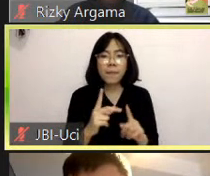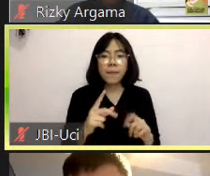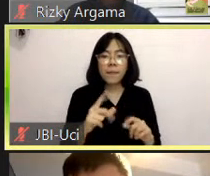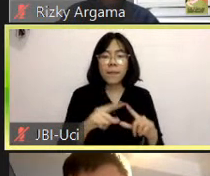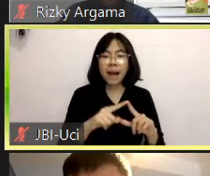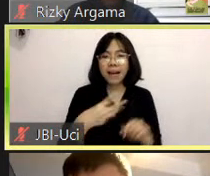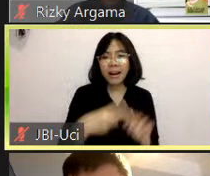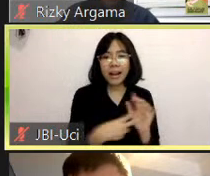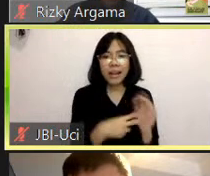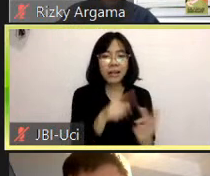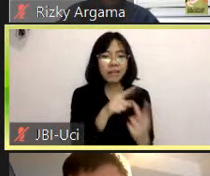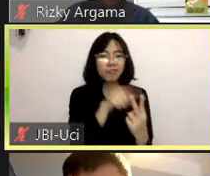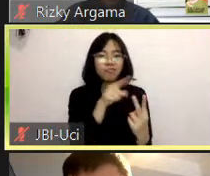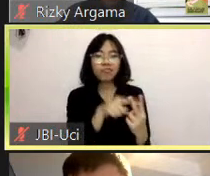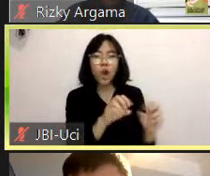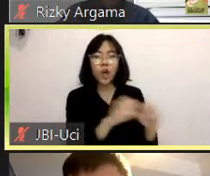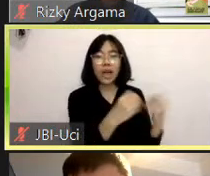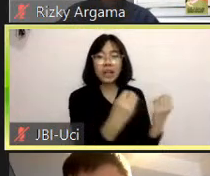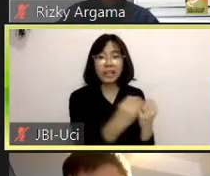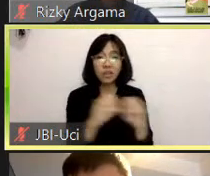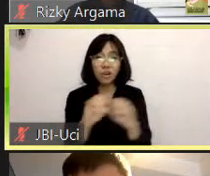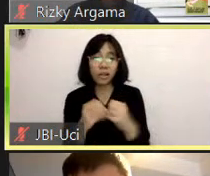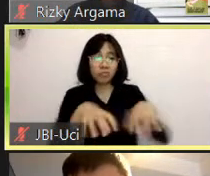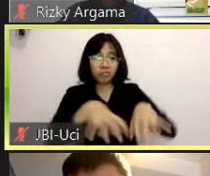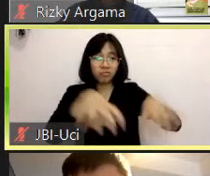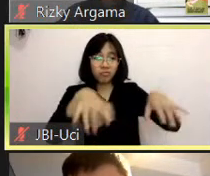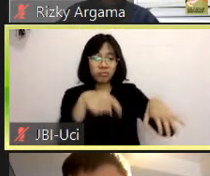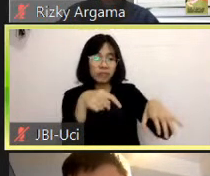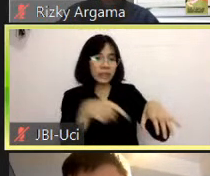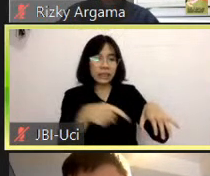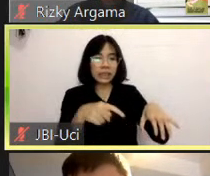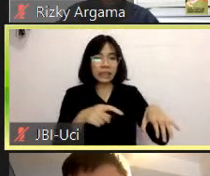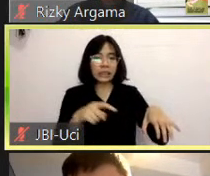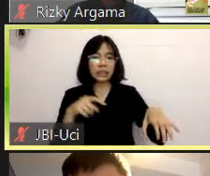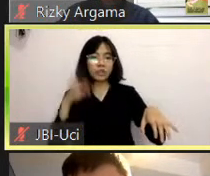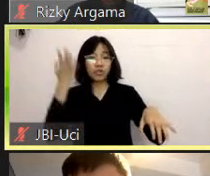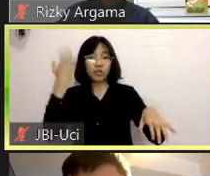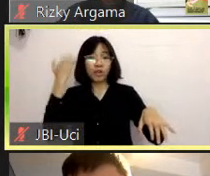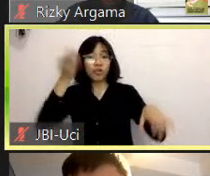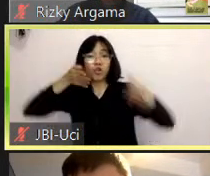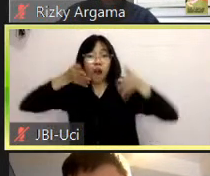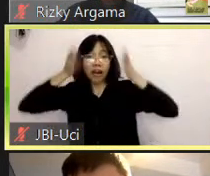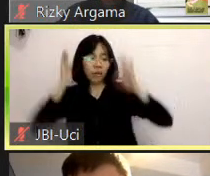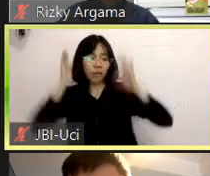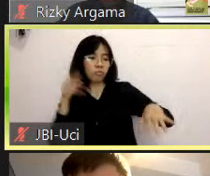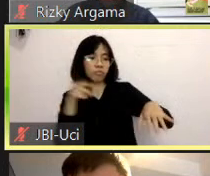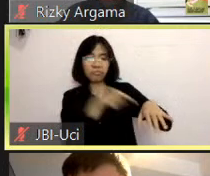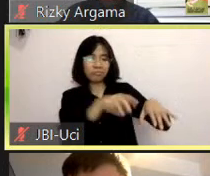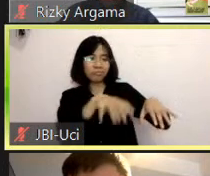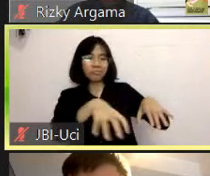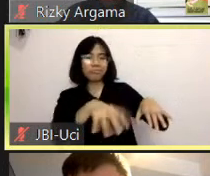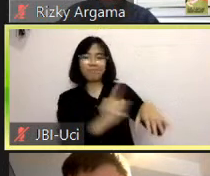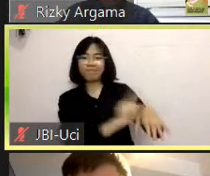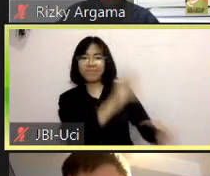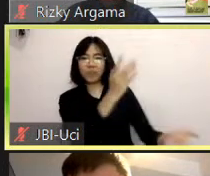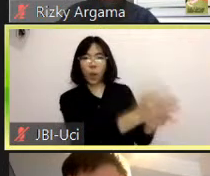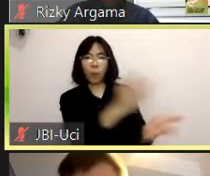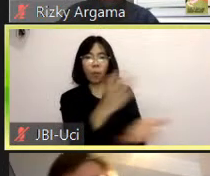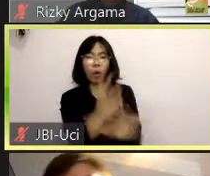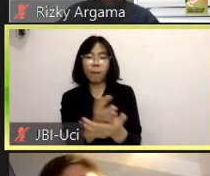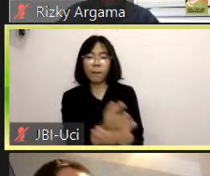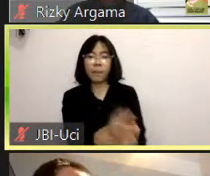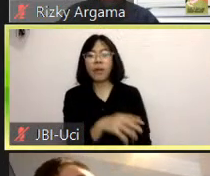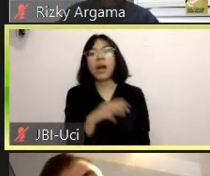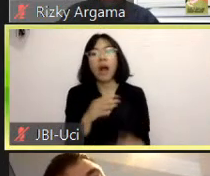politik, kemudian asas tunggal Pancasila, ya. Jadi kalau kita lihat konteks hari ini kita diskusi lagi soal Pancasila, sebetulnya itu